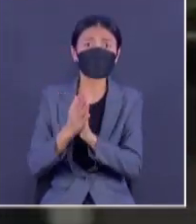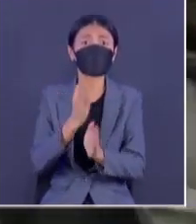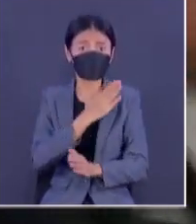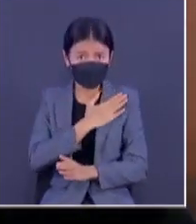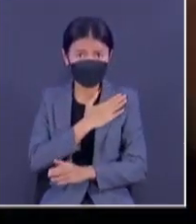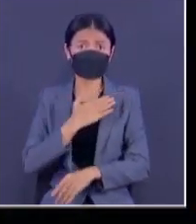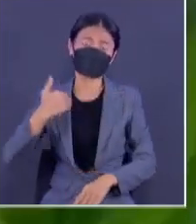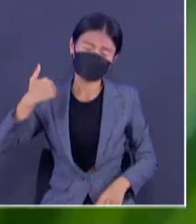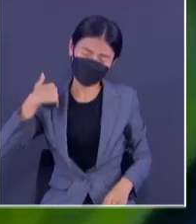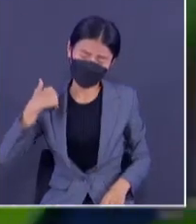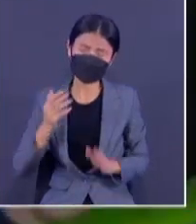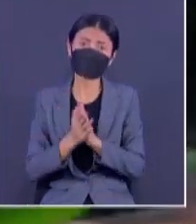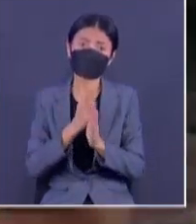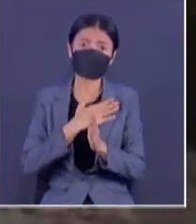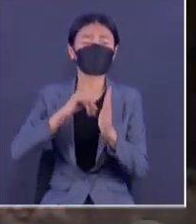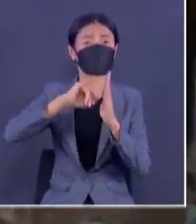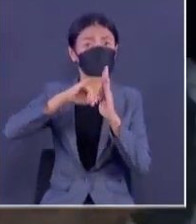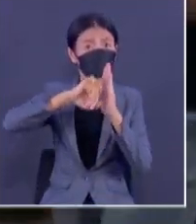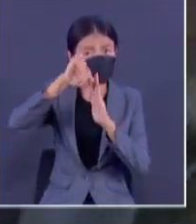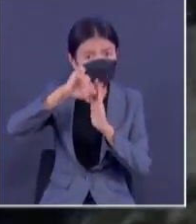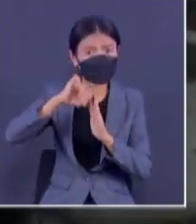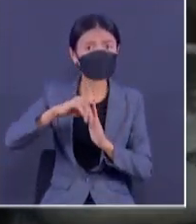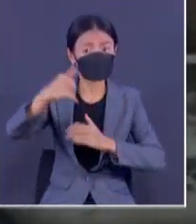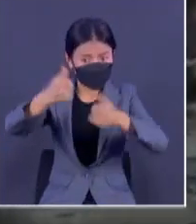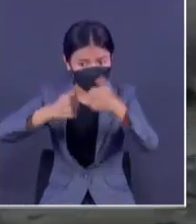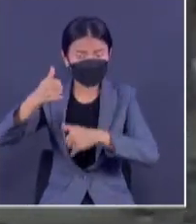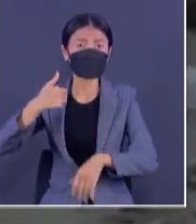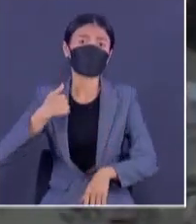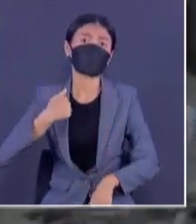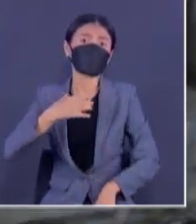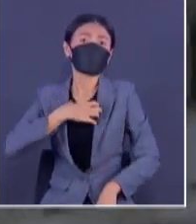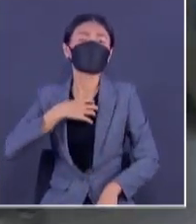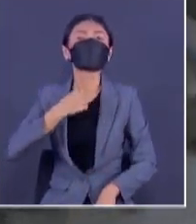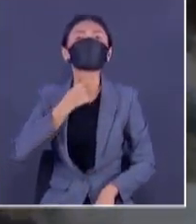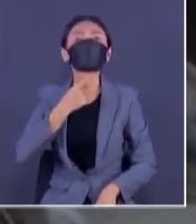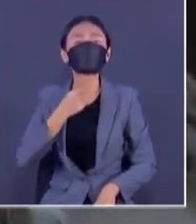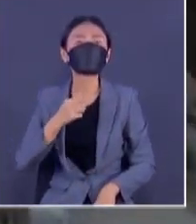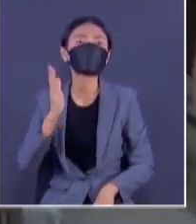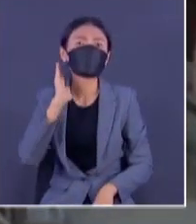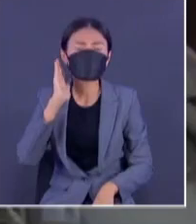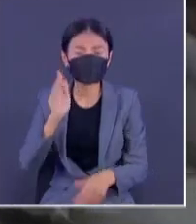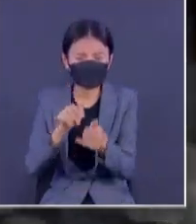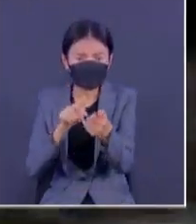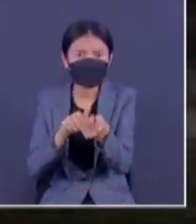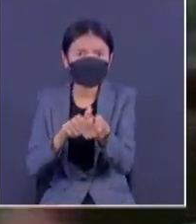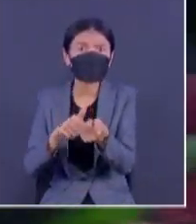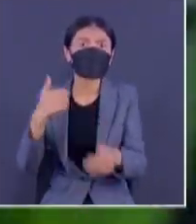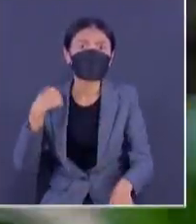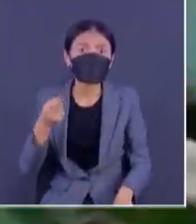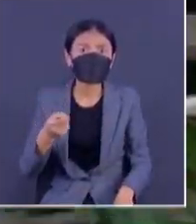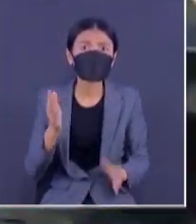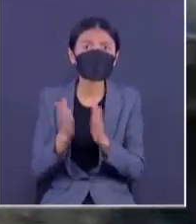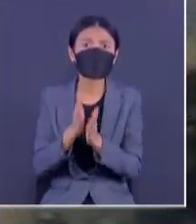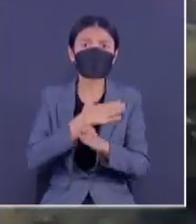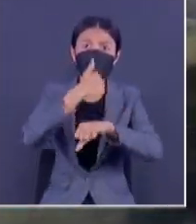ในจังหวัดเชียงใหม่เป็นลูกค้ามาซื้อบริการเด็กชายก็มีตั้งแต่พระลูกวัดจนไปถึงเจ้าอาวาสก็มีนะครับ